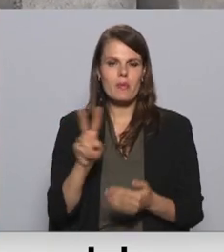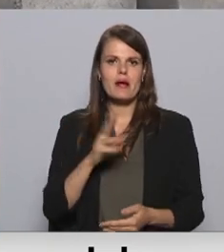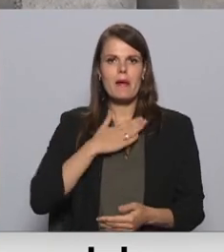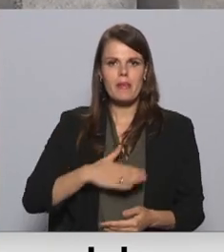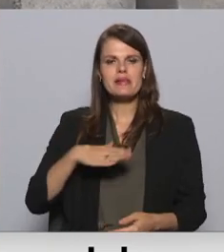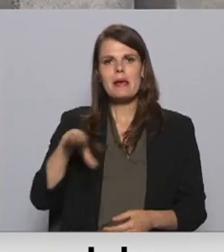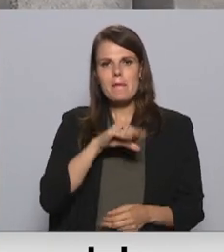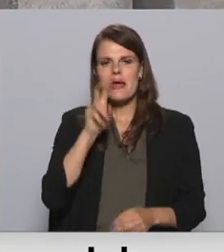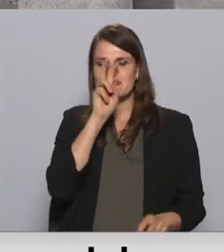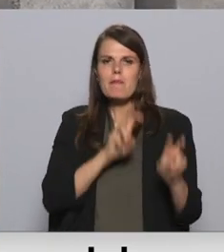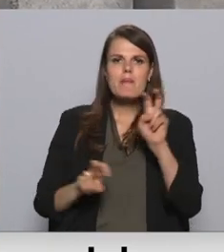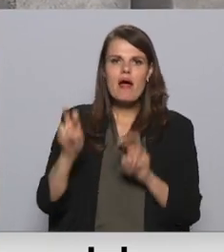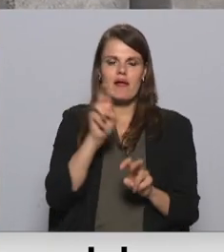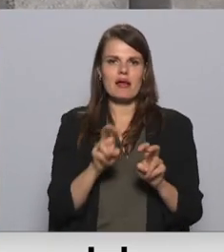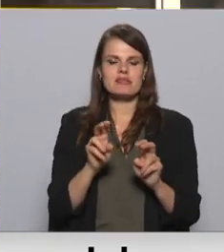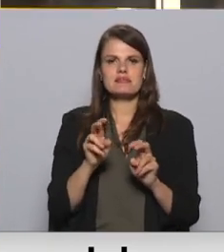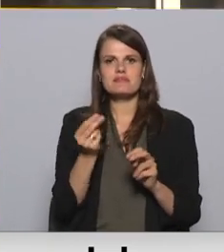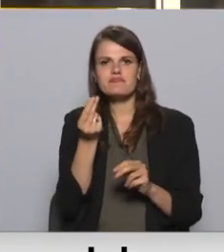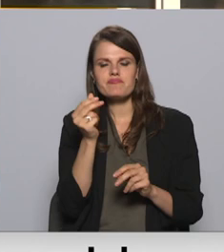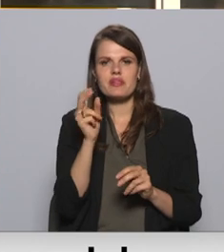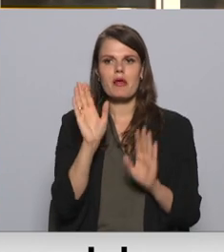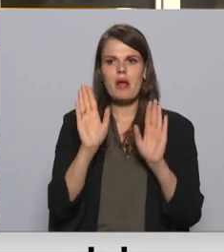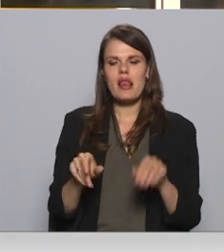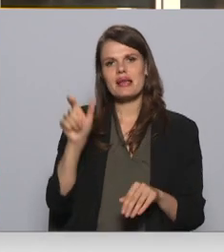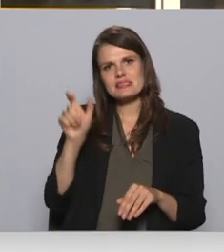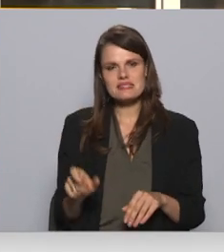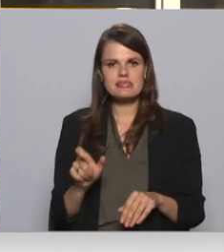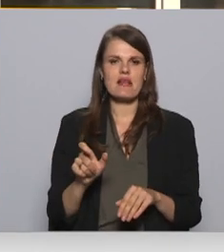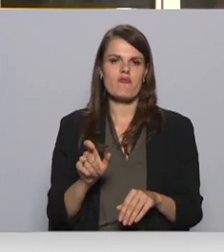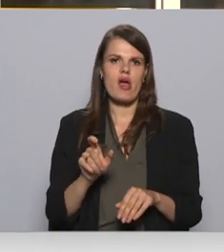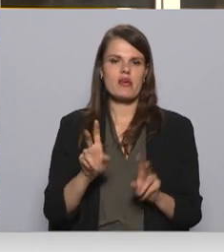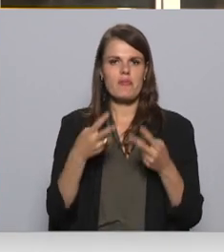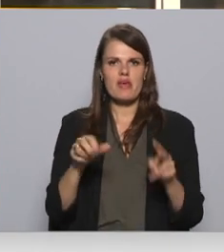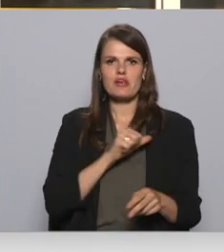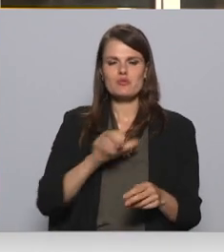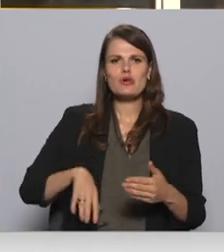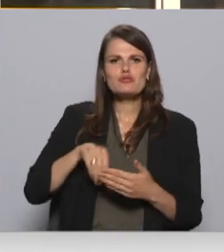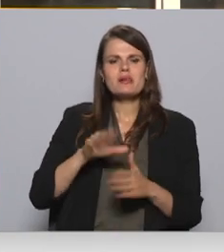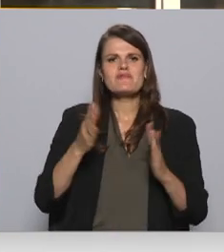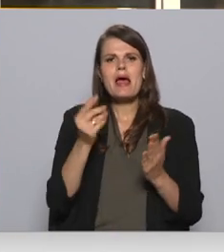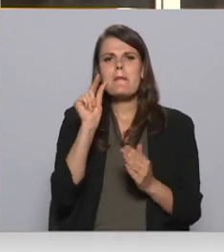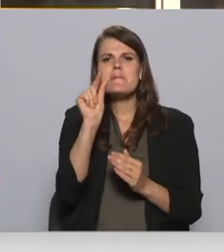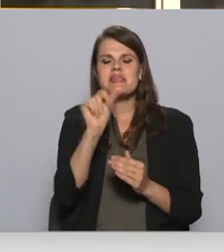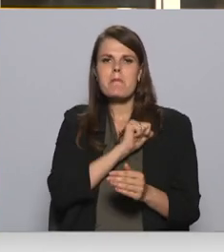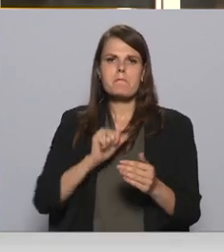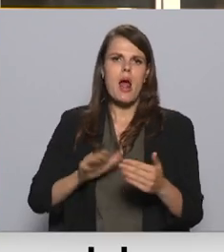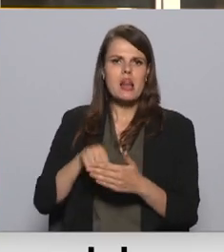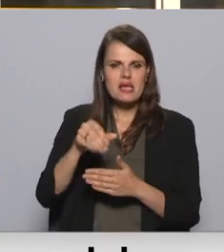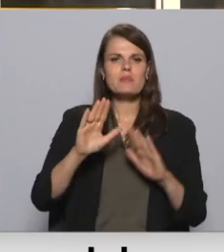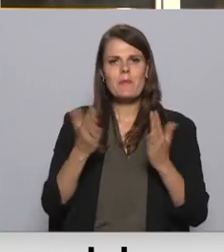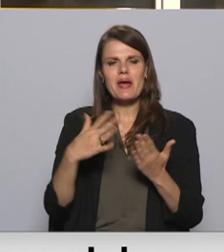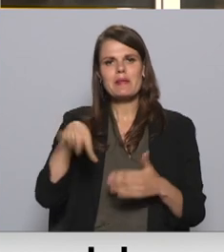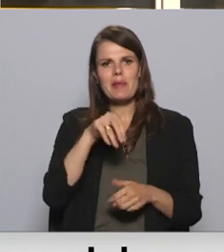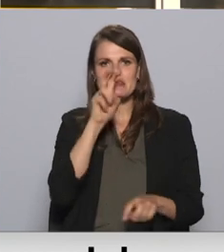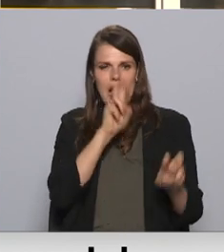Mēs meklēsim iespēju, lai cilvēkiem ar invaliditāti pašiem nebūtu jāmaksā vai nu ar minimālu līdzfinansējumu, bet